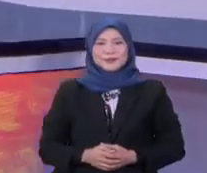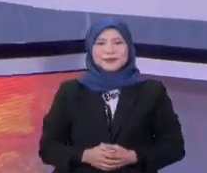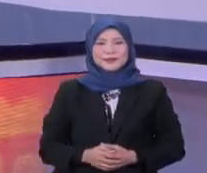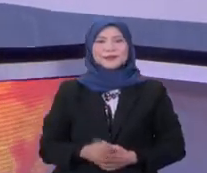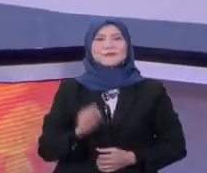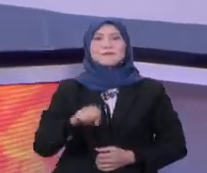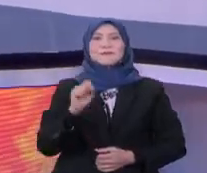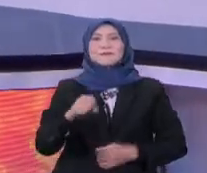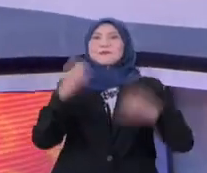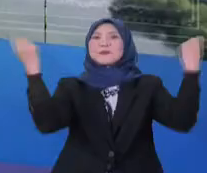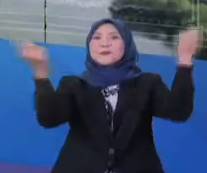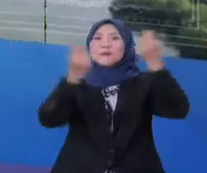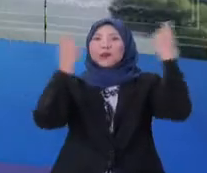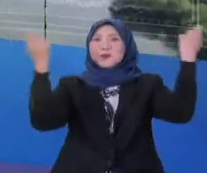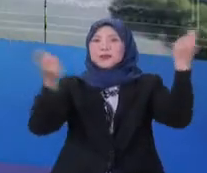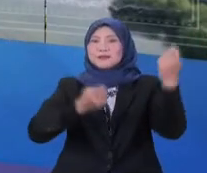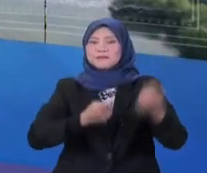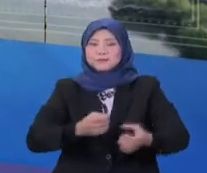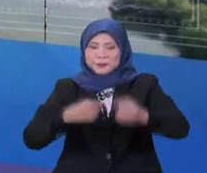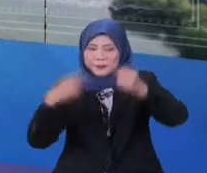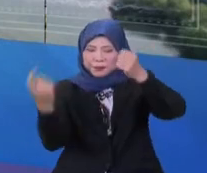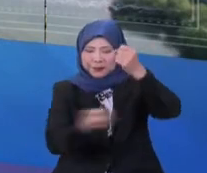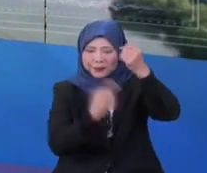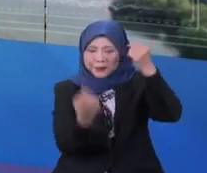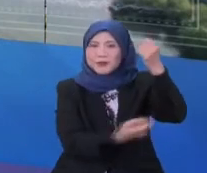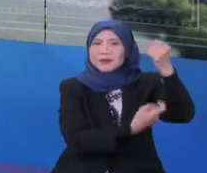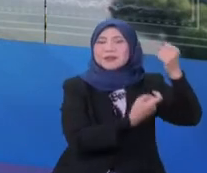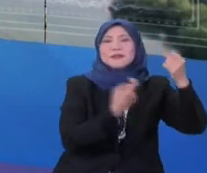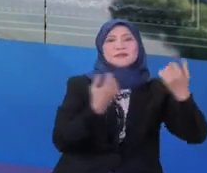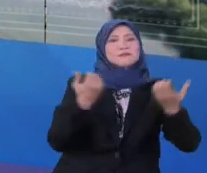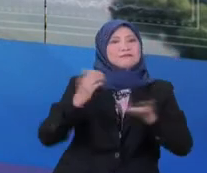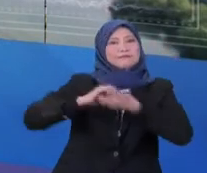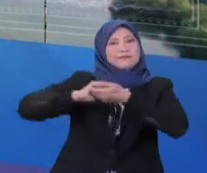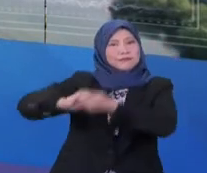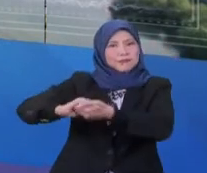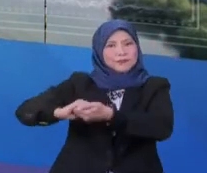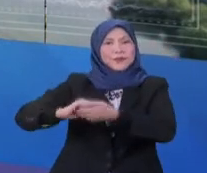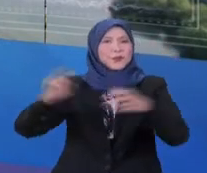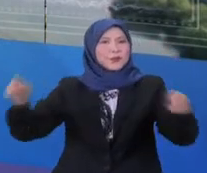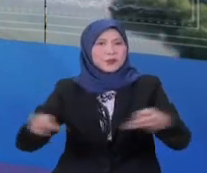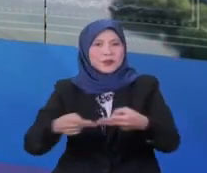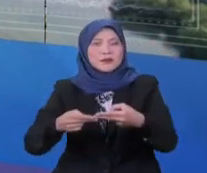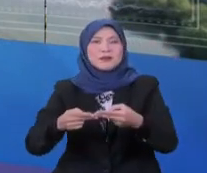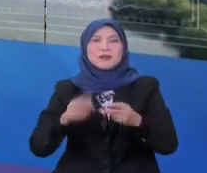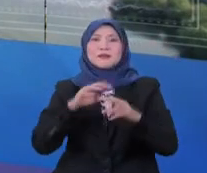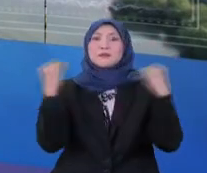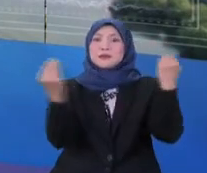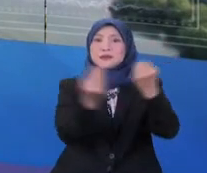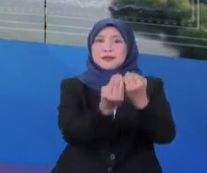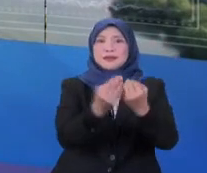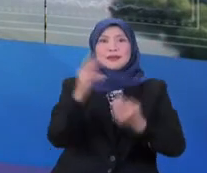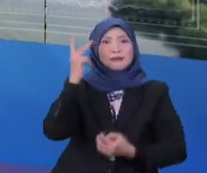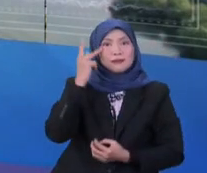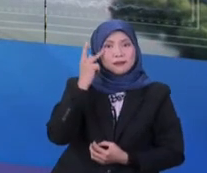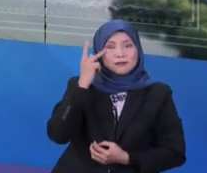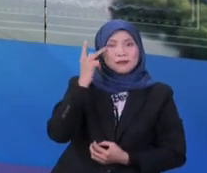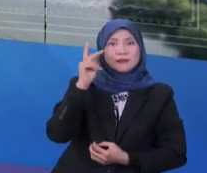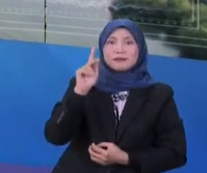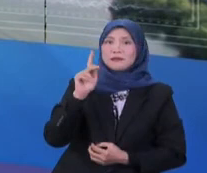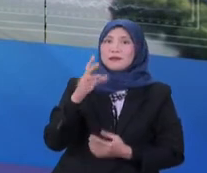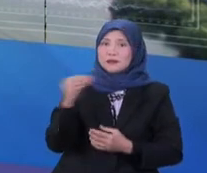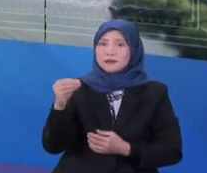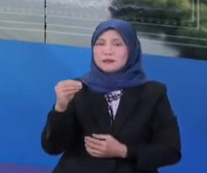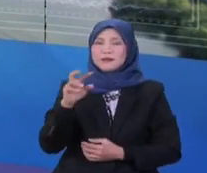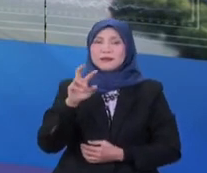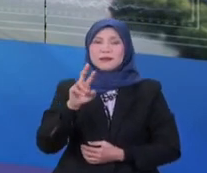Ya, sahih. Sambutan Kaamatan merupakan platform mengeratkan silaturahim bukan sahaja dalam kalangan masyarakat Kadazan, Dusun Murut